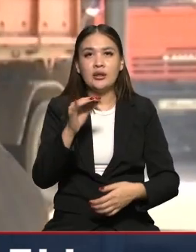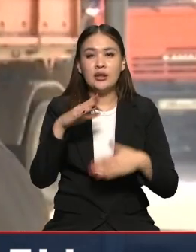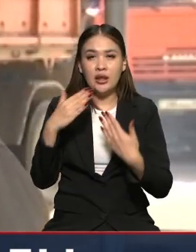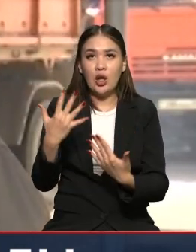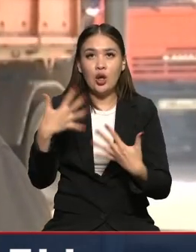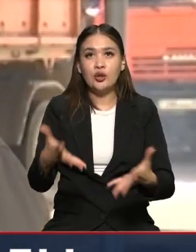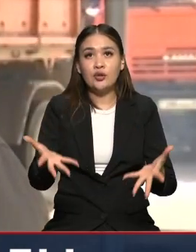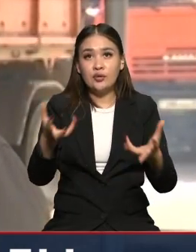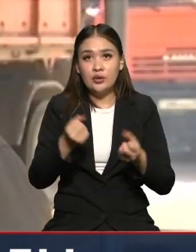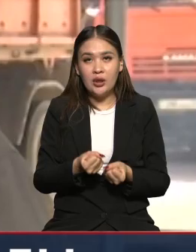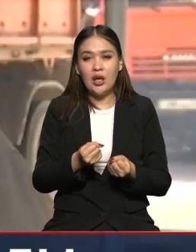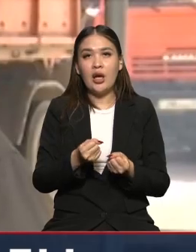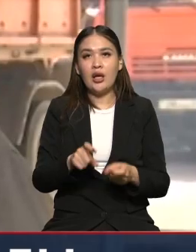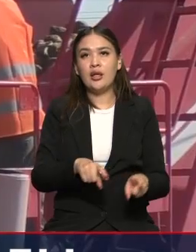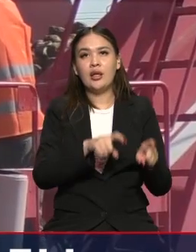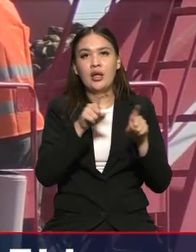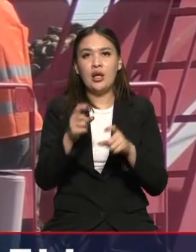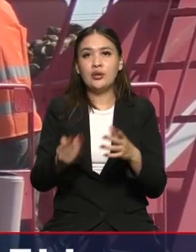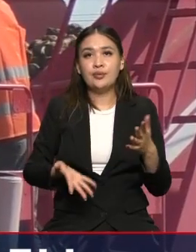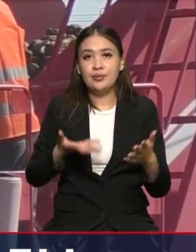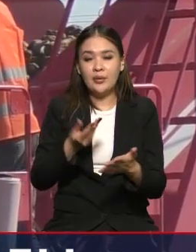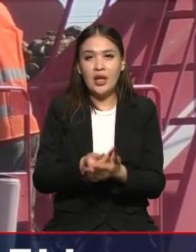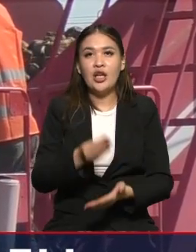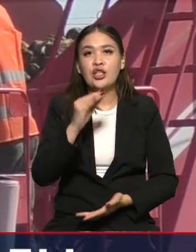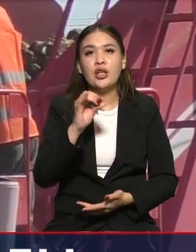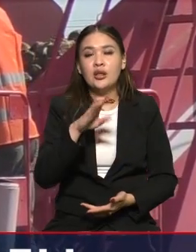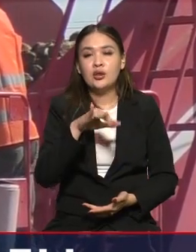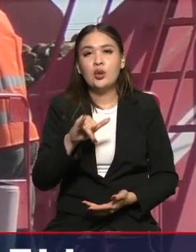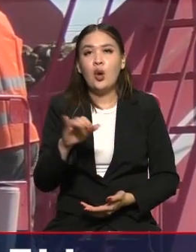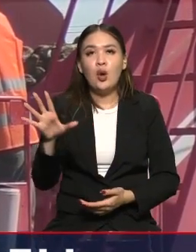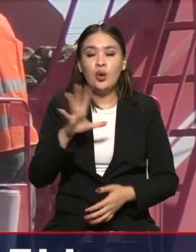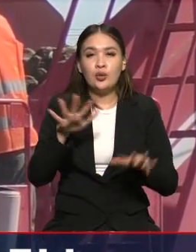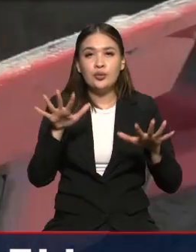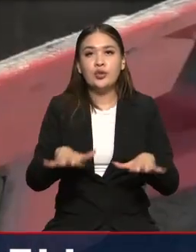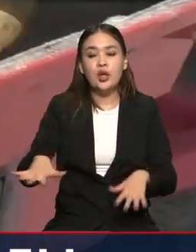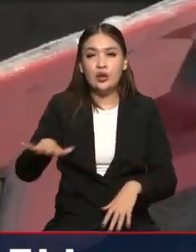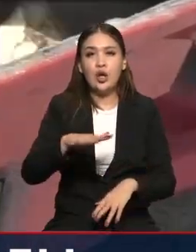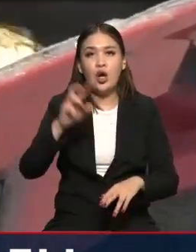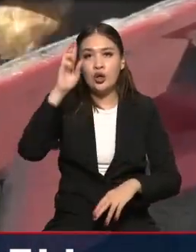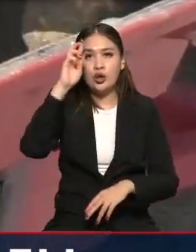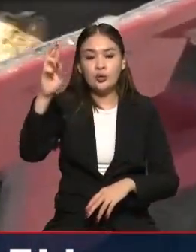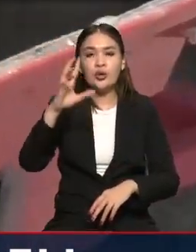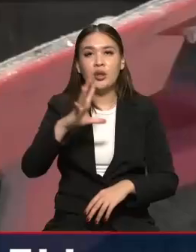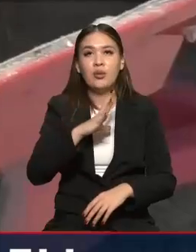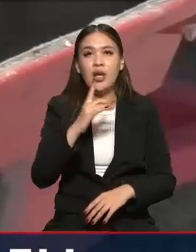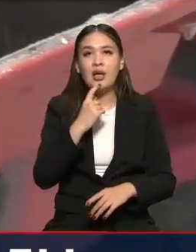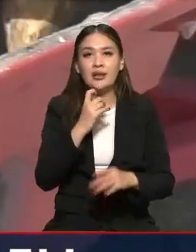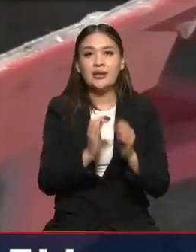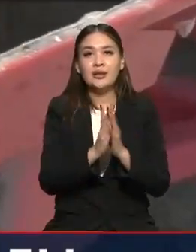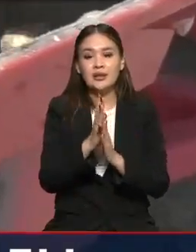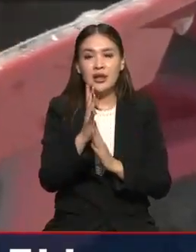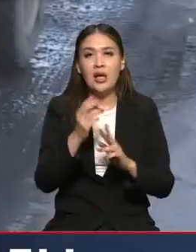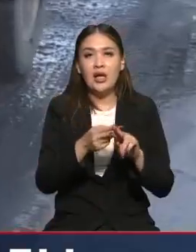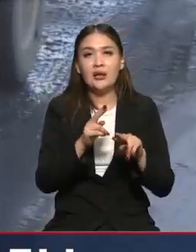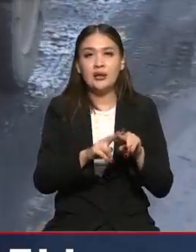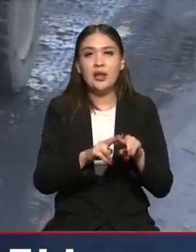алғаннан кейін 10 күн аралығында төлеп береміз. Жалпы Жетісу өңірінде қант өндірісін өркендету үшін үкімет қызылша өсірушілердің жанар жағармайымен